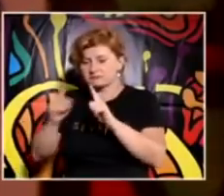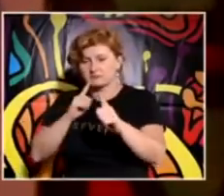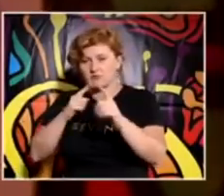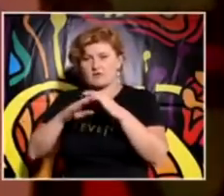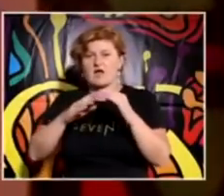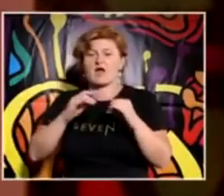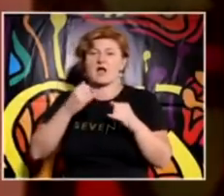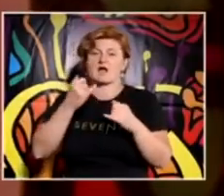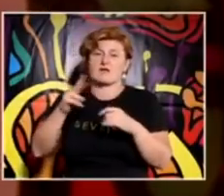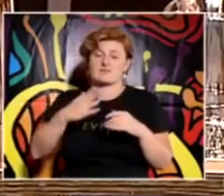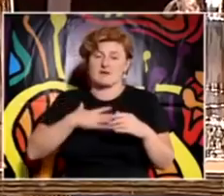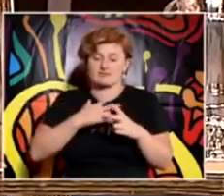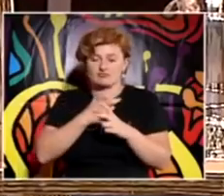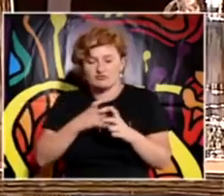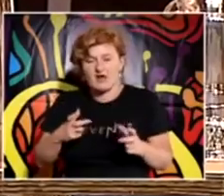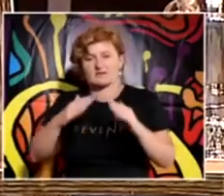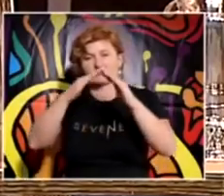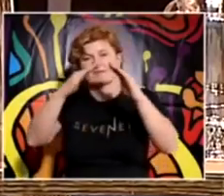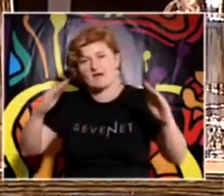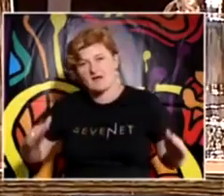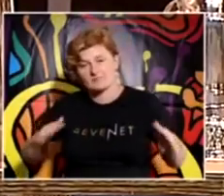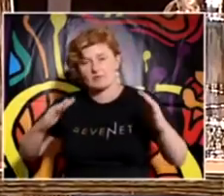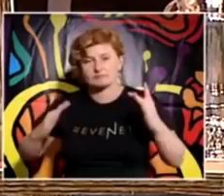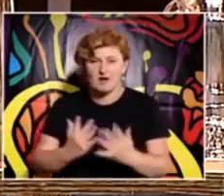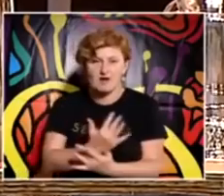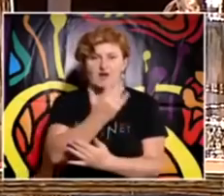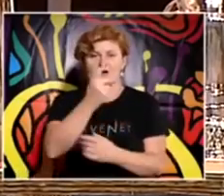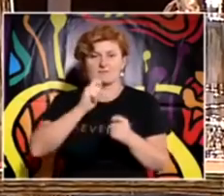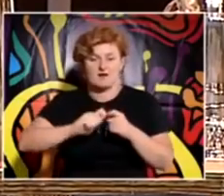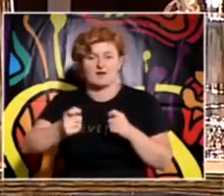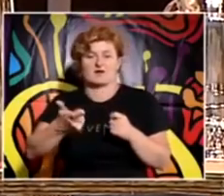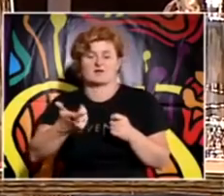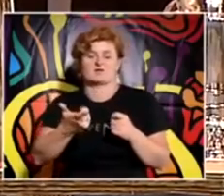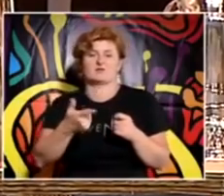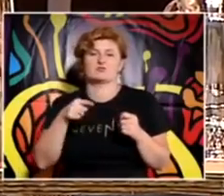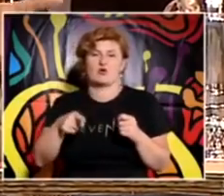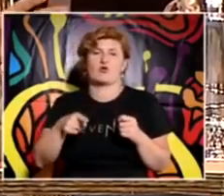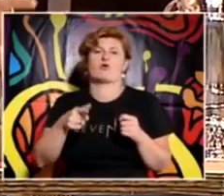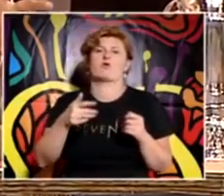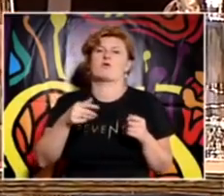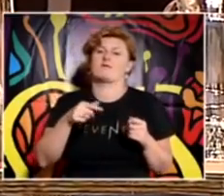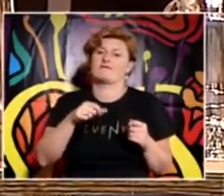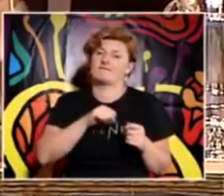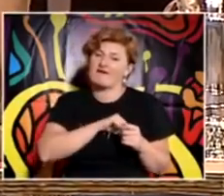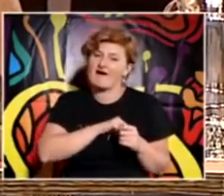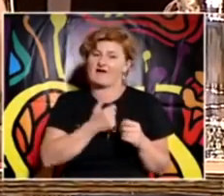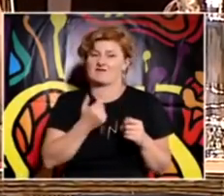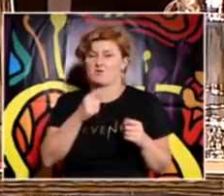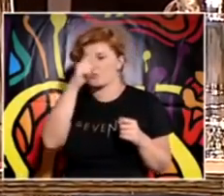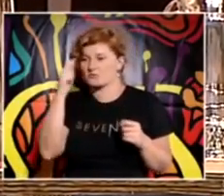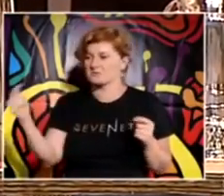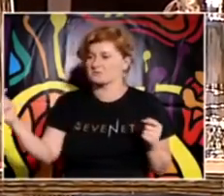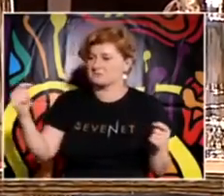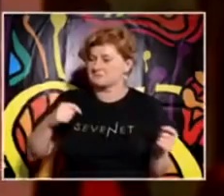przykład zmieniamy, rozbijamy namiot, rozpalamy ognisko, to wtedy zaczynają się dziać takie cuda, podchodzą ludzie.